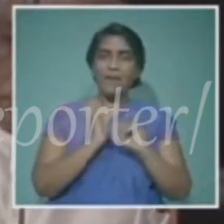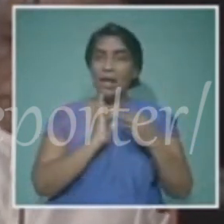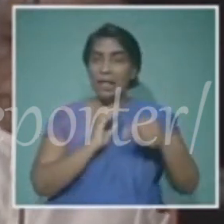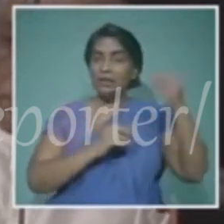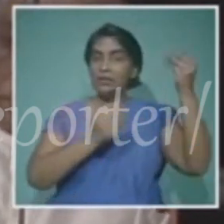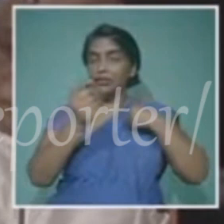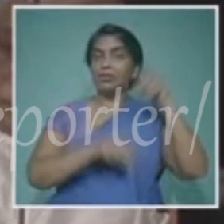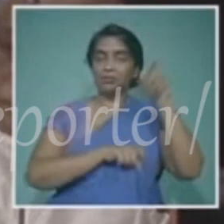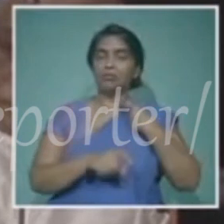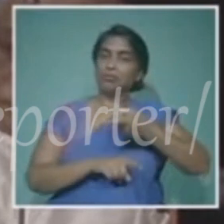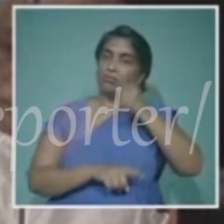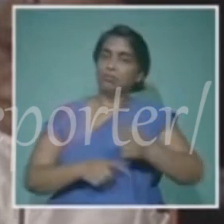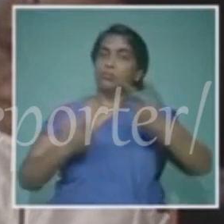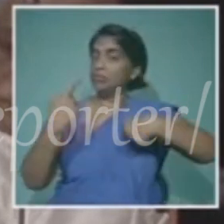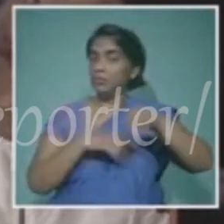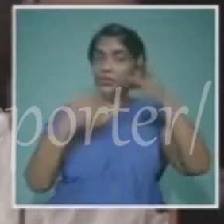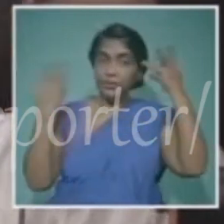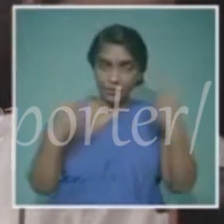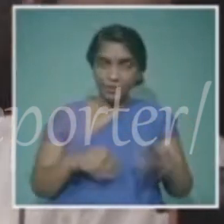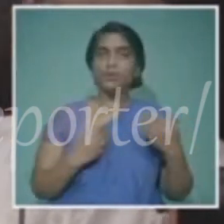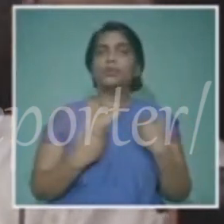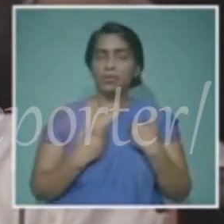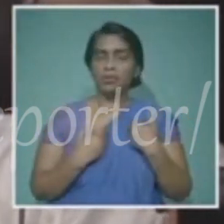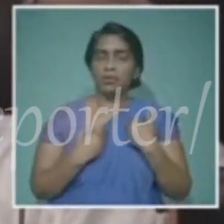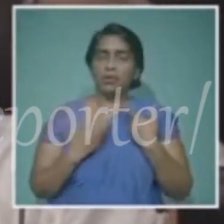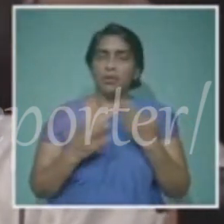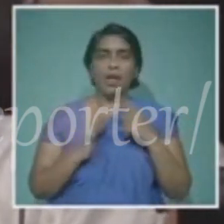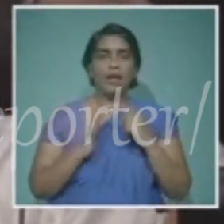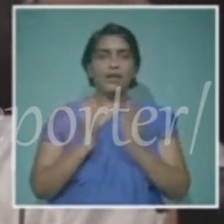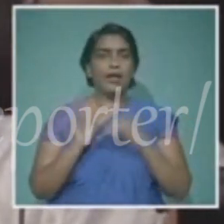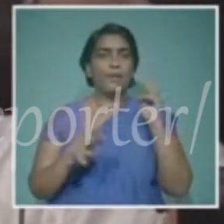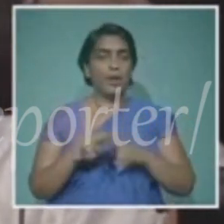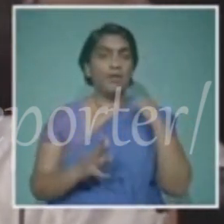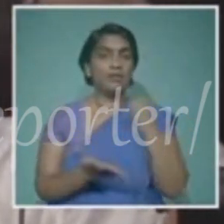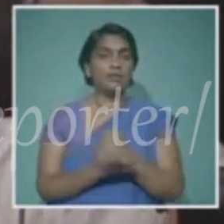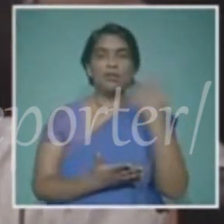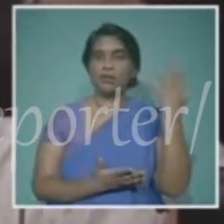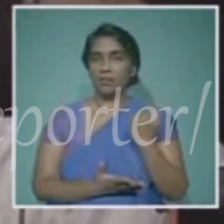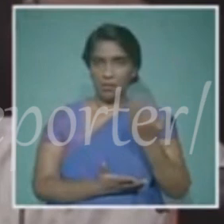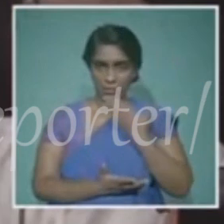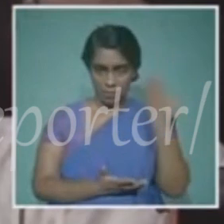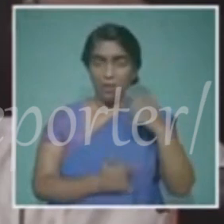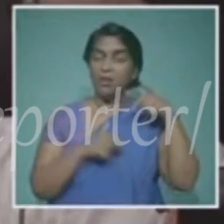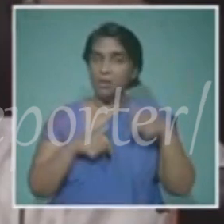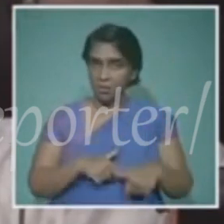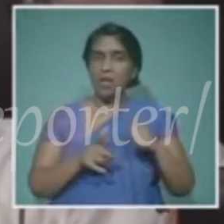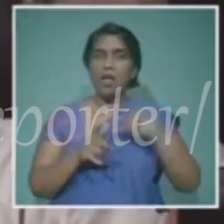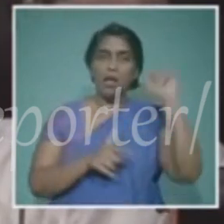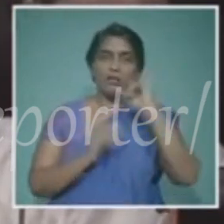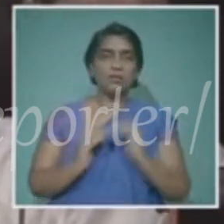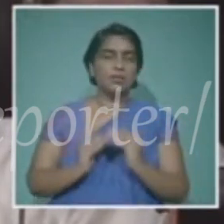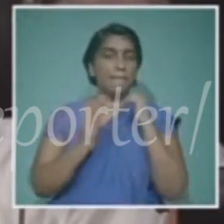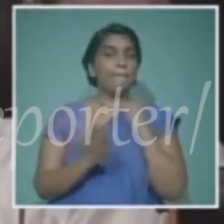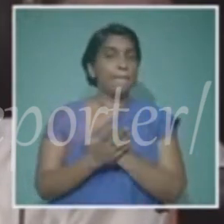සමග එකඟත්වයකට පැමිණීමෙන් අනතුරුව අපට IMF සහතිකය ලබා ගන්නට පුළුවන්. දැනටමත් ආසියානු